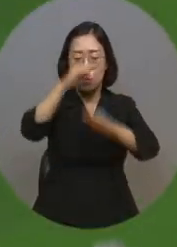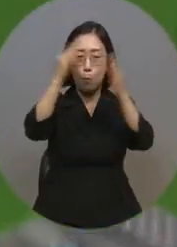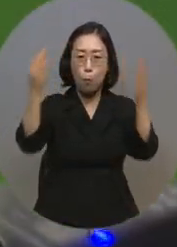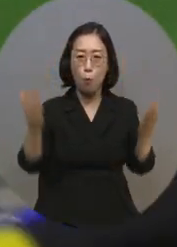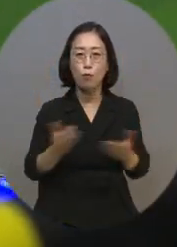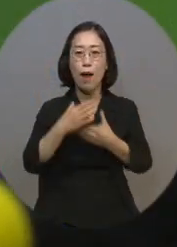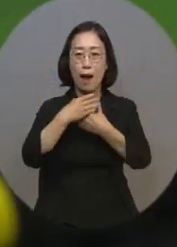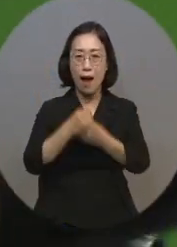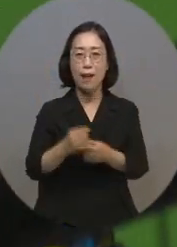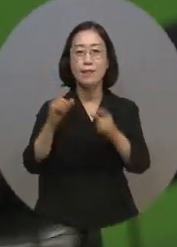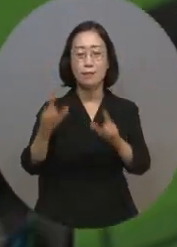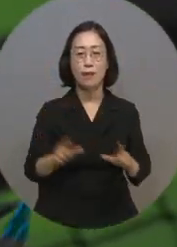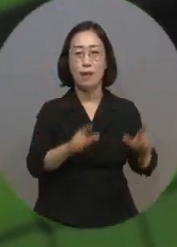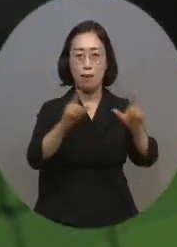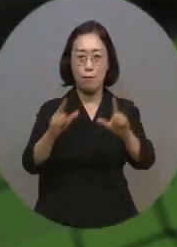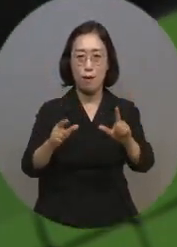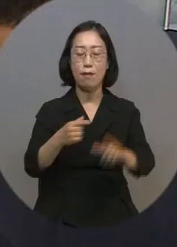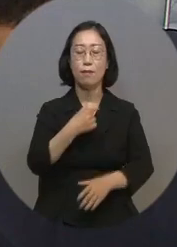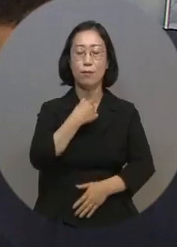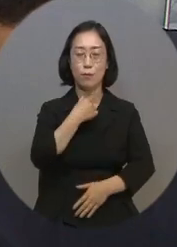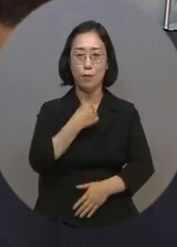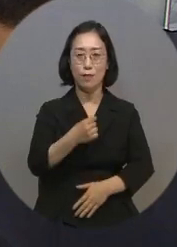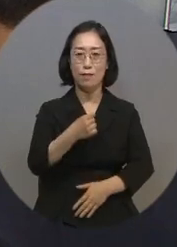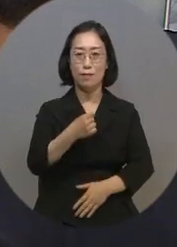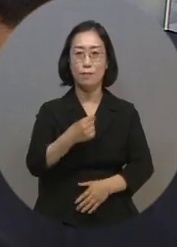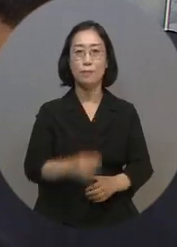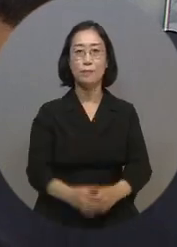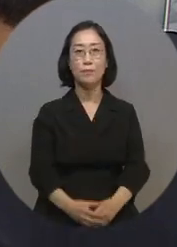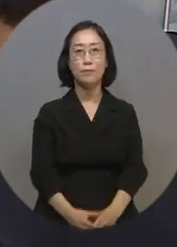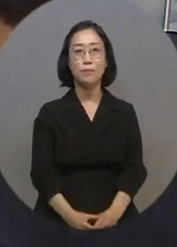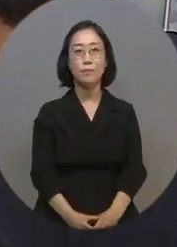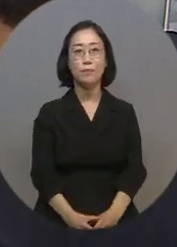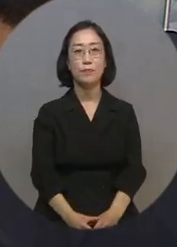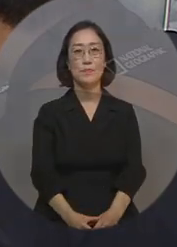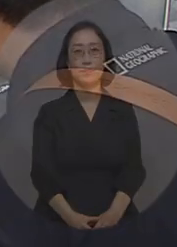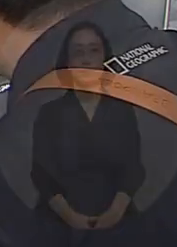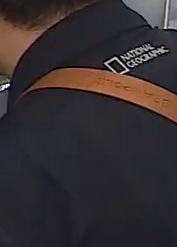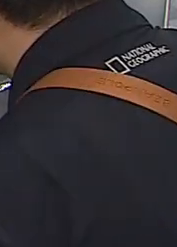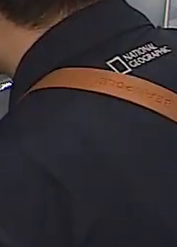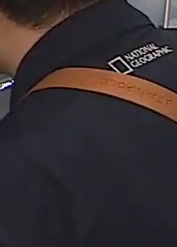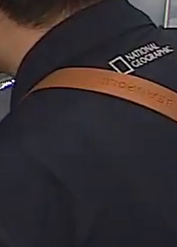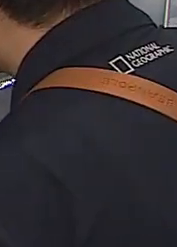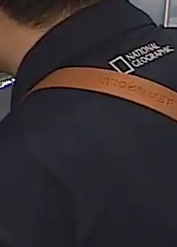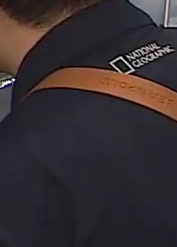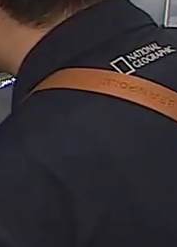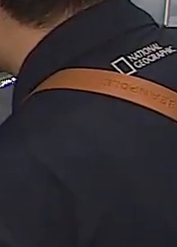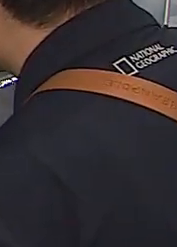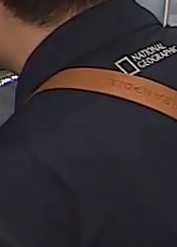안정된 생활을 이어가길 기원합니다. 복지TV 뉴스 정유정입니다.